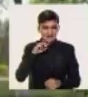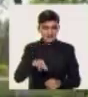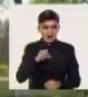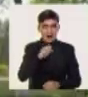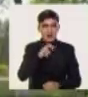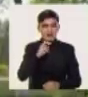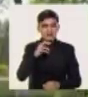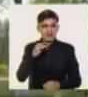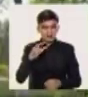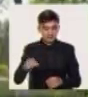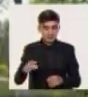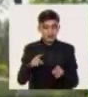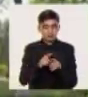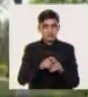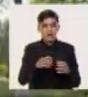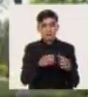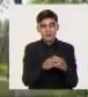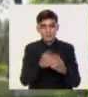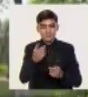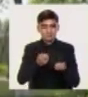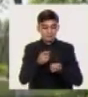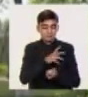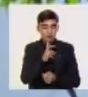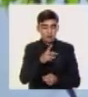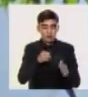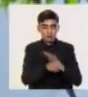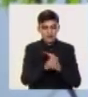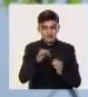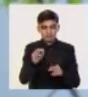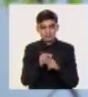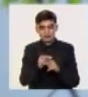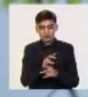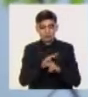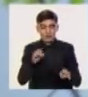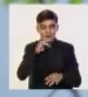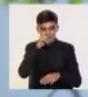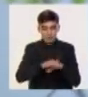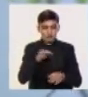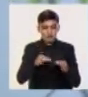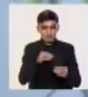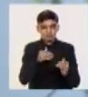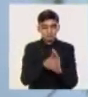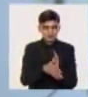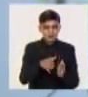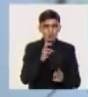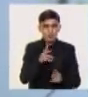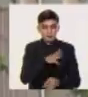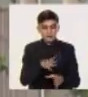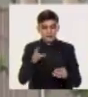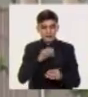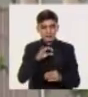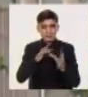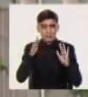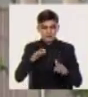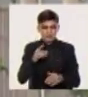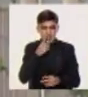Руководитель компании-подрядчика сбежал, так что демонтировать колесо оказалось некому. Суд обязал акимат, очередные траты на него вызвали недовольство в социальных